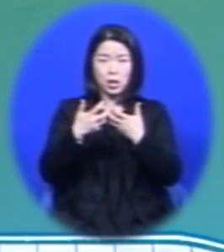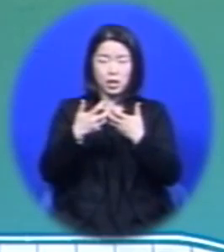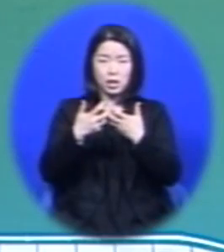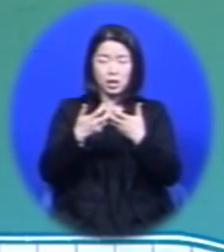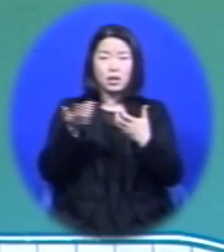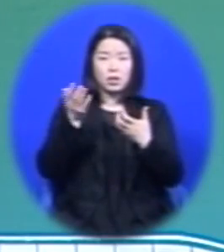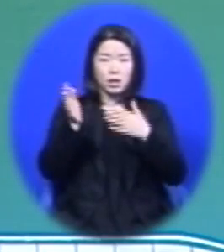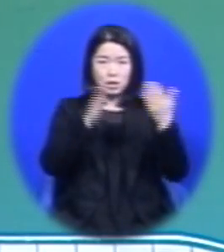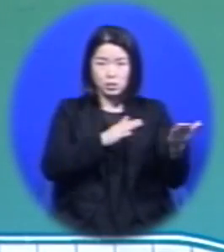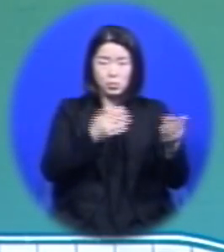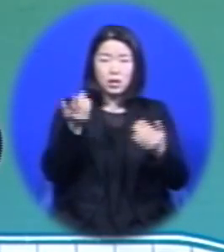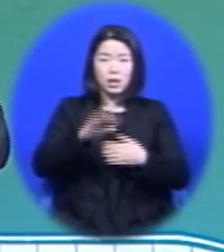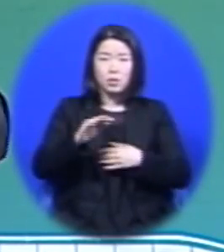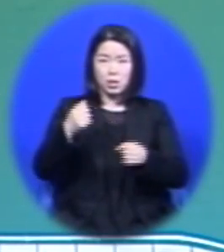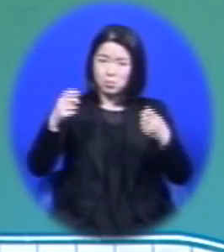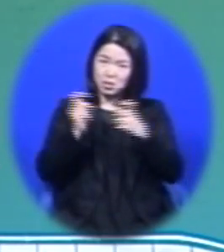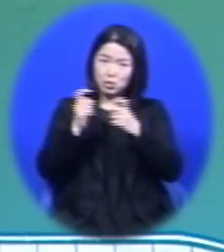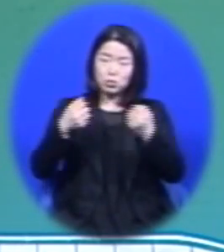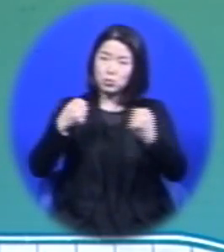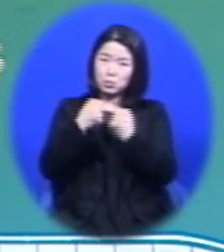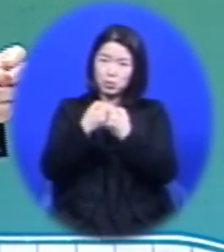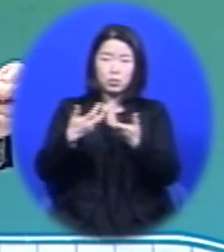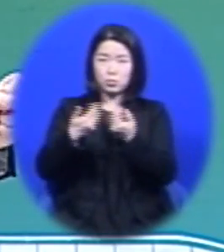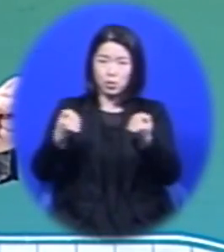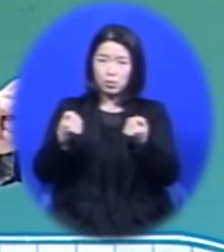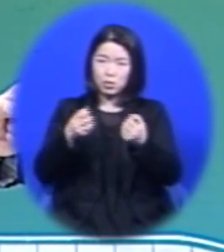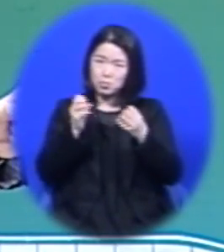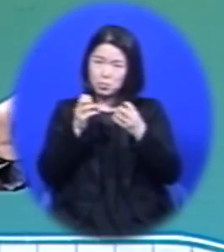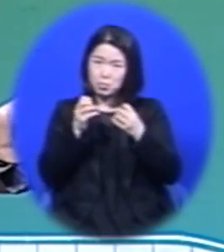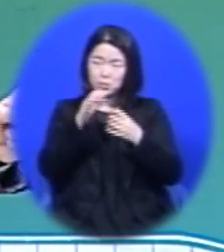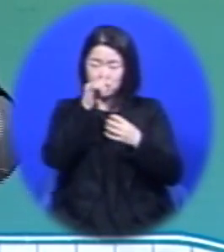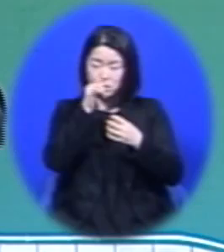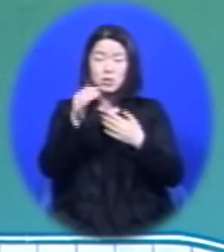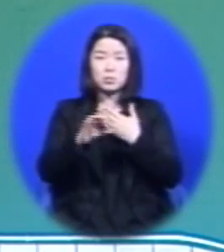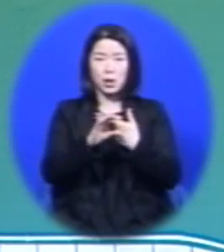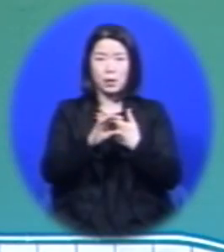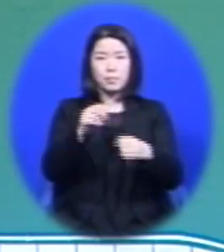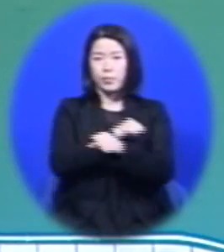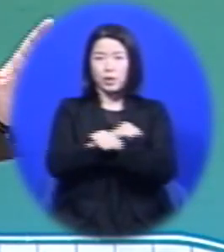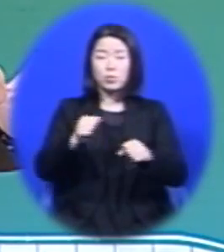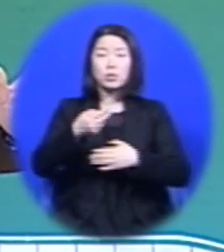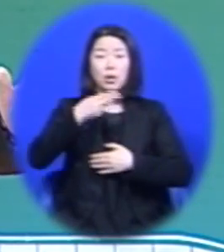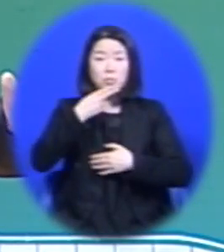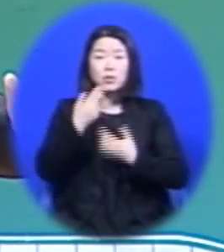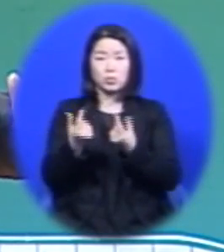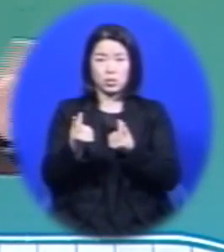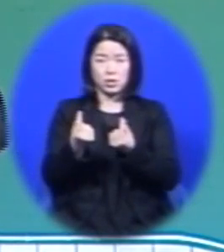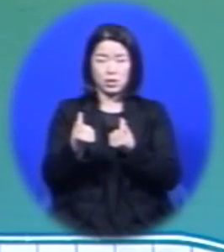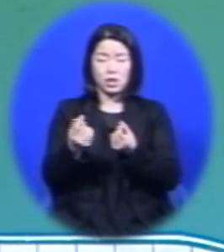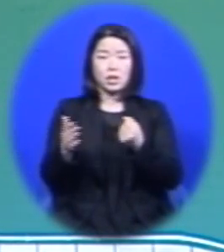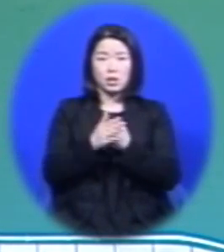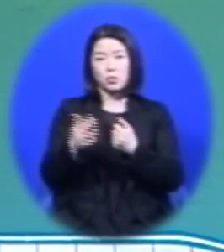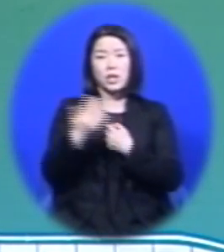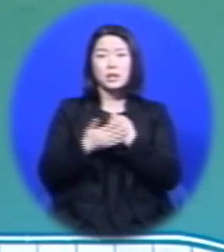싸우고 다투고 분열하고 서로 미워하고 수군수군거리면 용서가 없는 거죠.